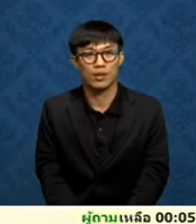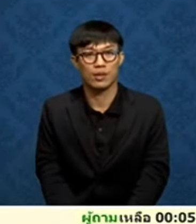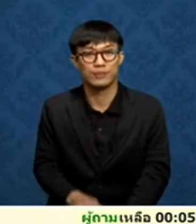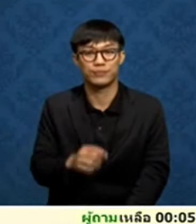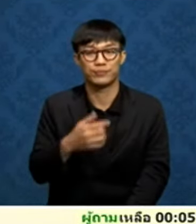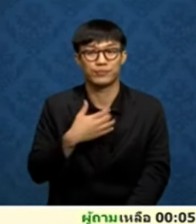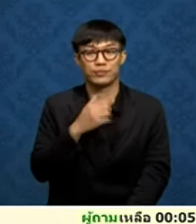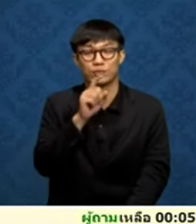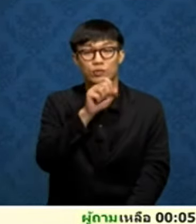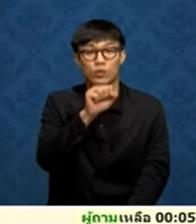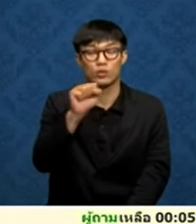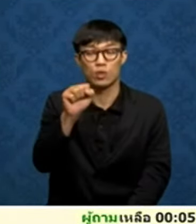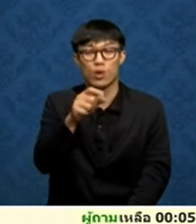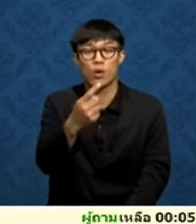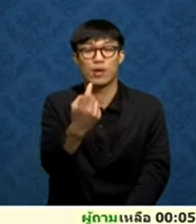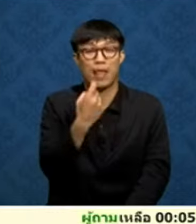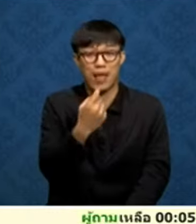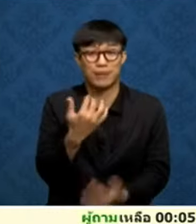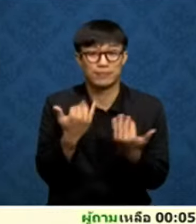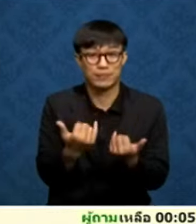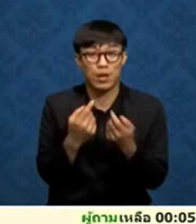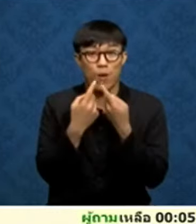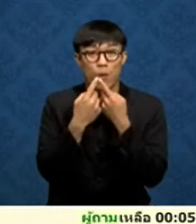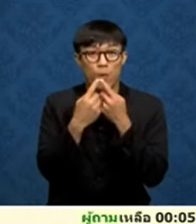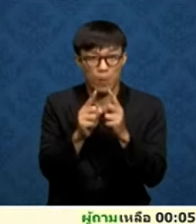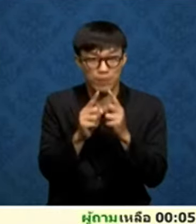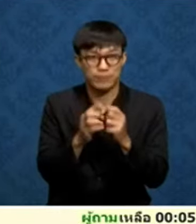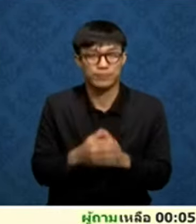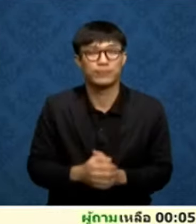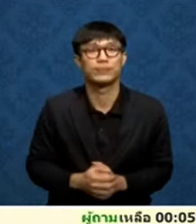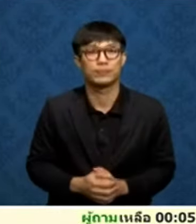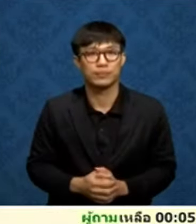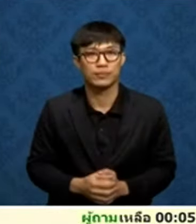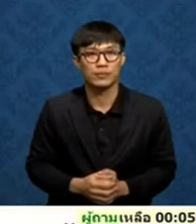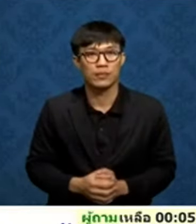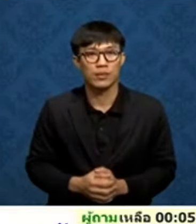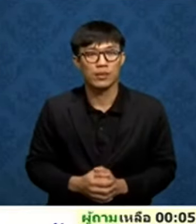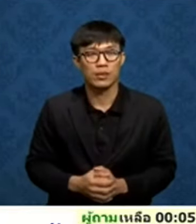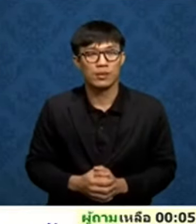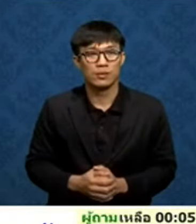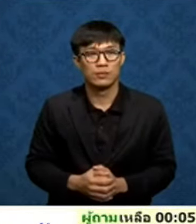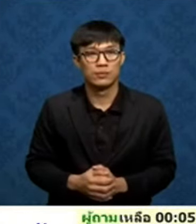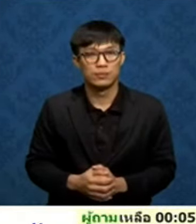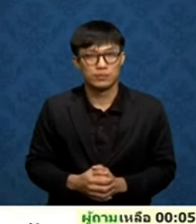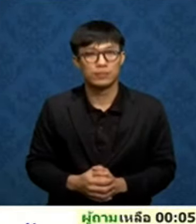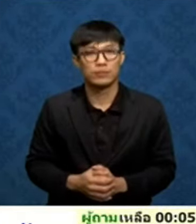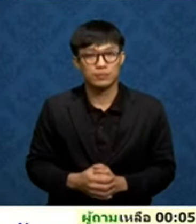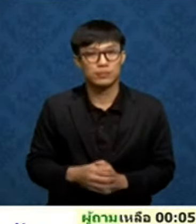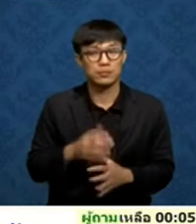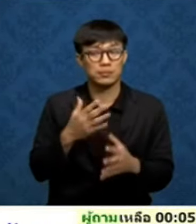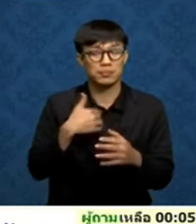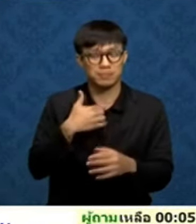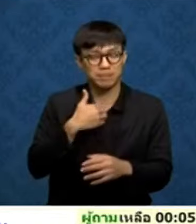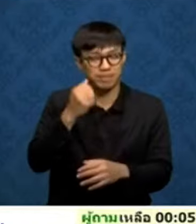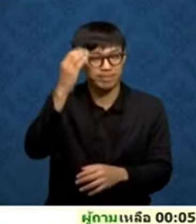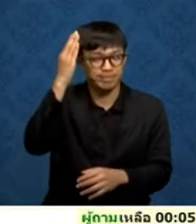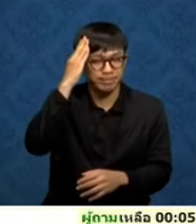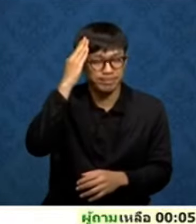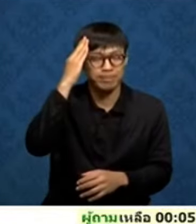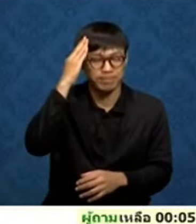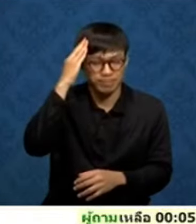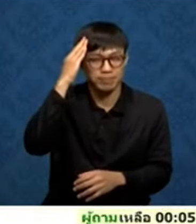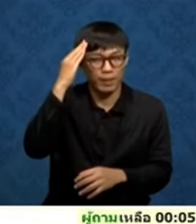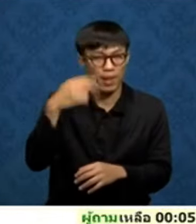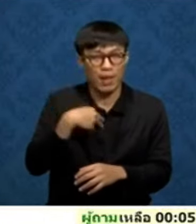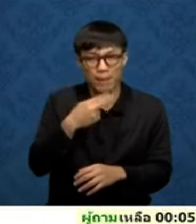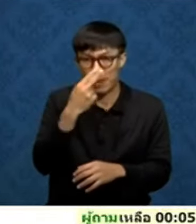ได้สังเกตได้พูดมาก็เป็นสิ่งที่เราก็รับทราบนะครับแล้วก็เห็นอยู่นะ